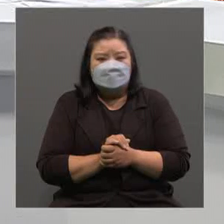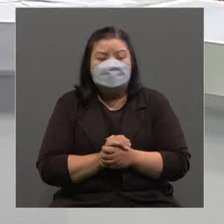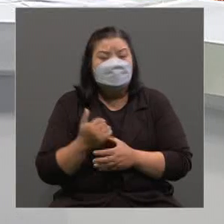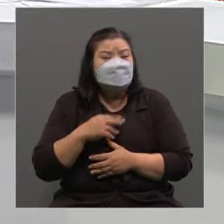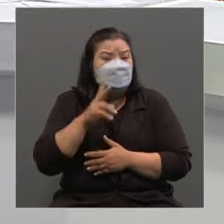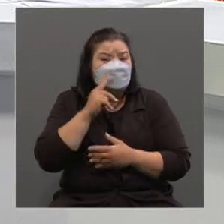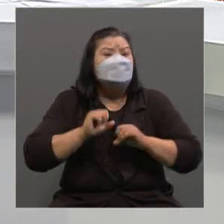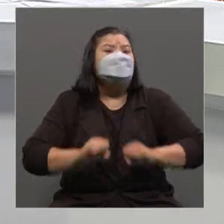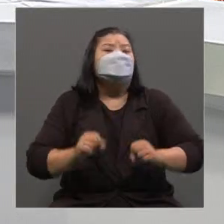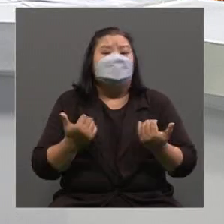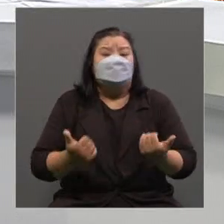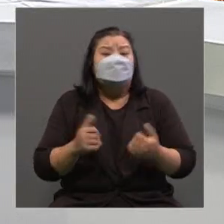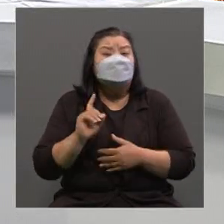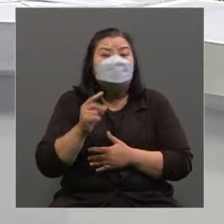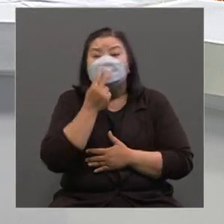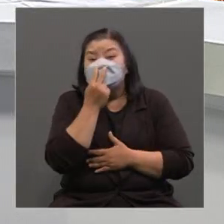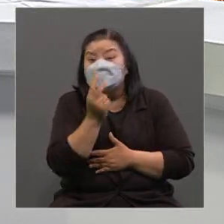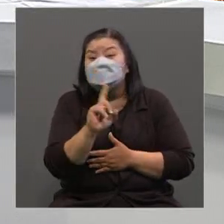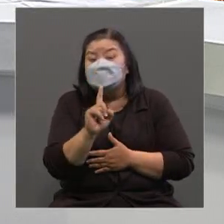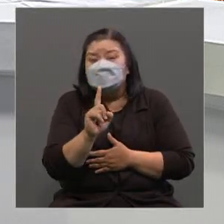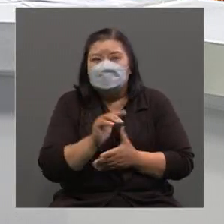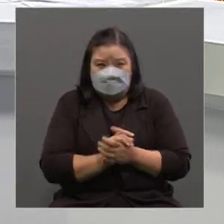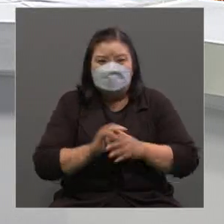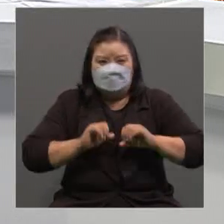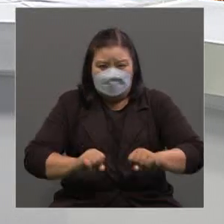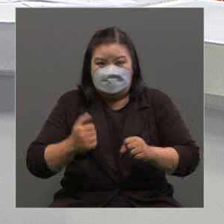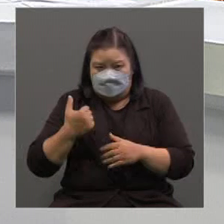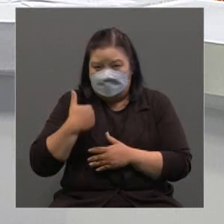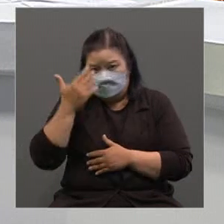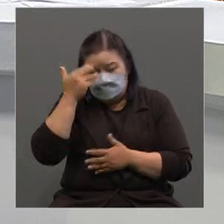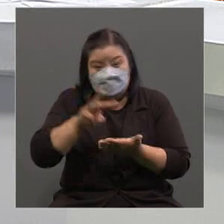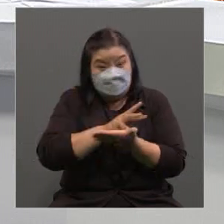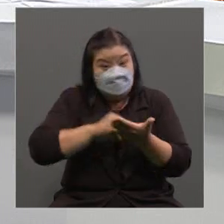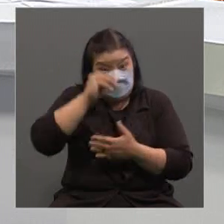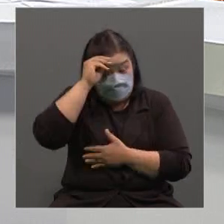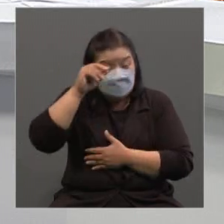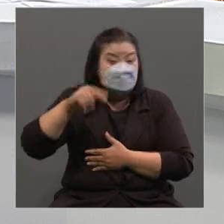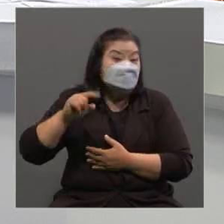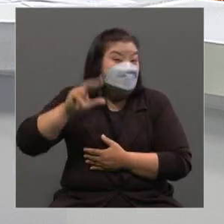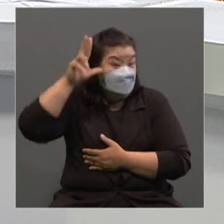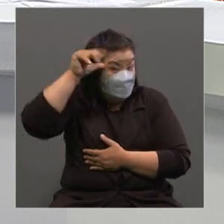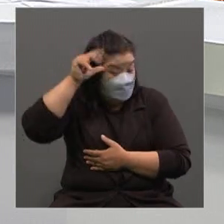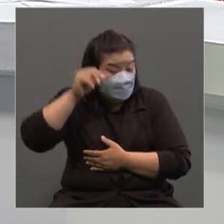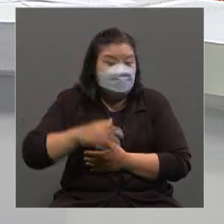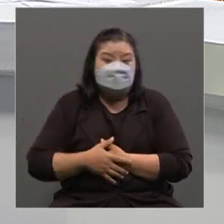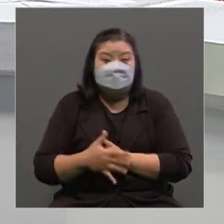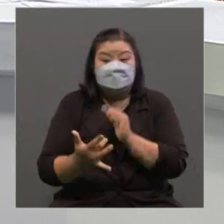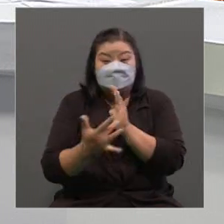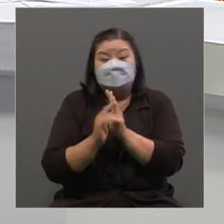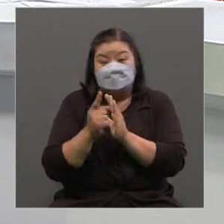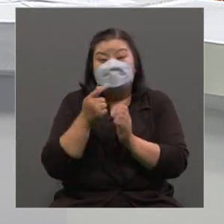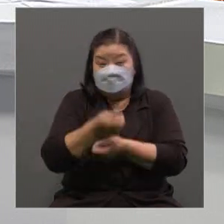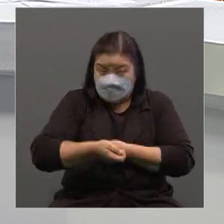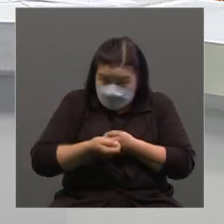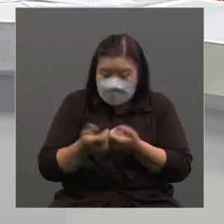มาถึงช่วงมุมข่าวเยาวชนนะคะวันนี้พาคุณผู้ชมไปดูความสามารถของเยาวชนวิทยาลัยเทคนิคลำปางค่ะคิดค้นนวัตกรรมด้านการเกษตร